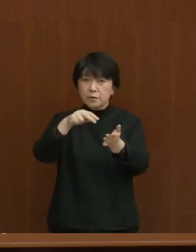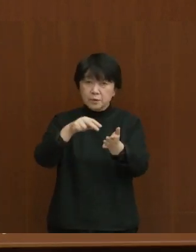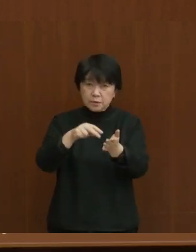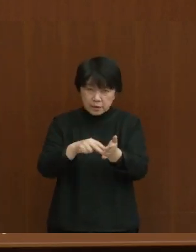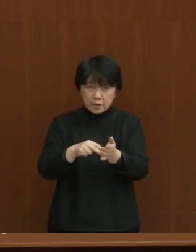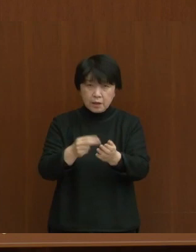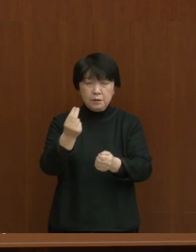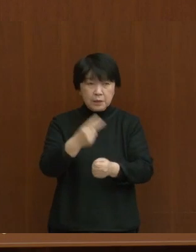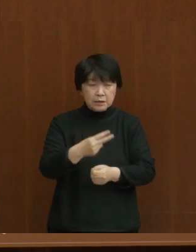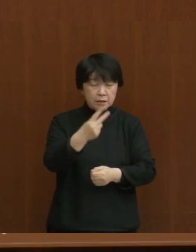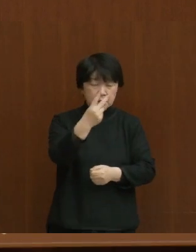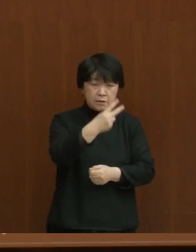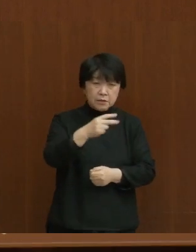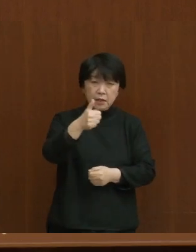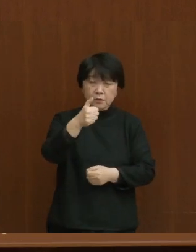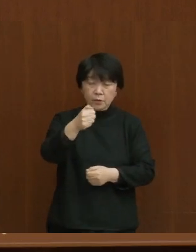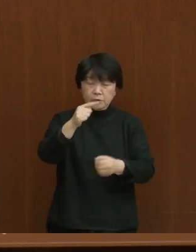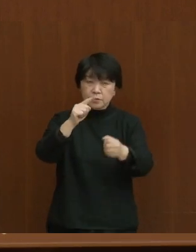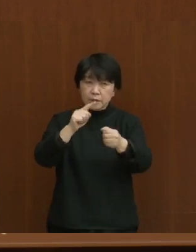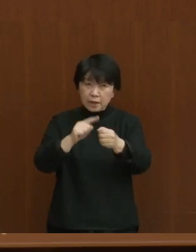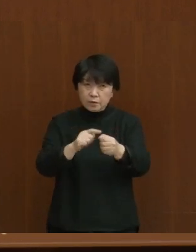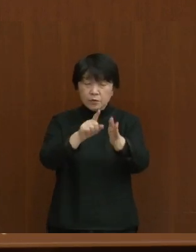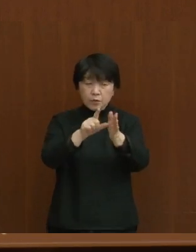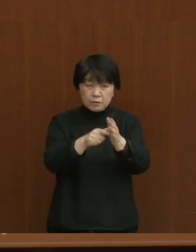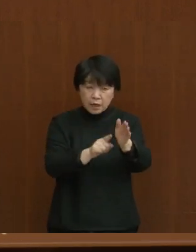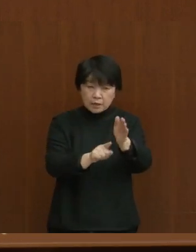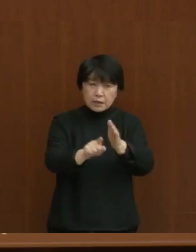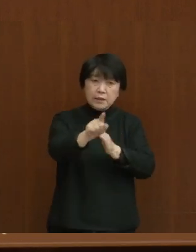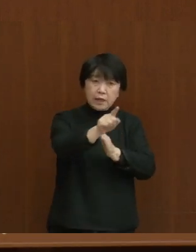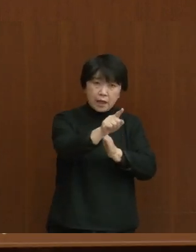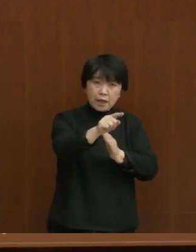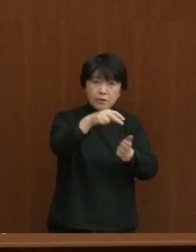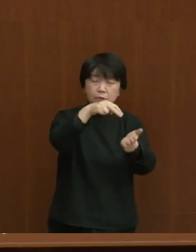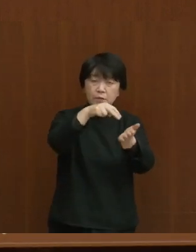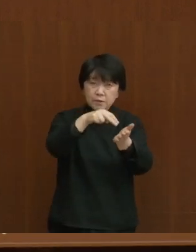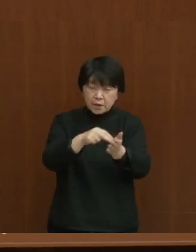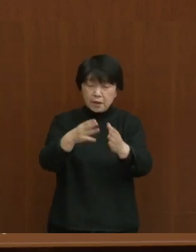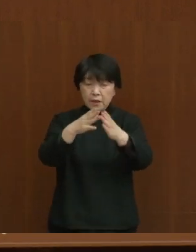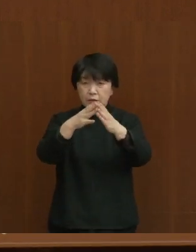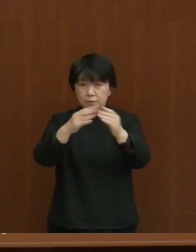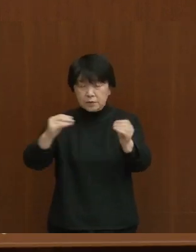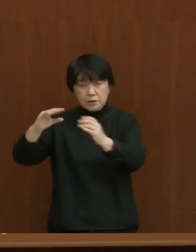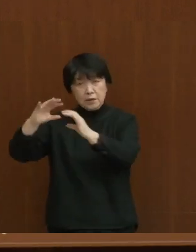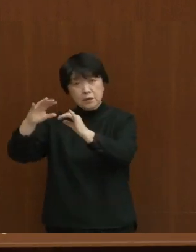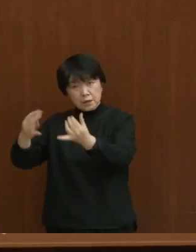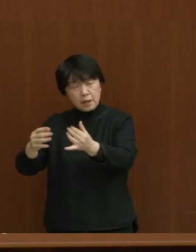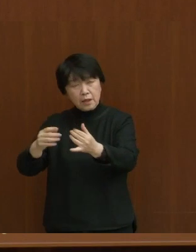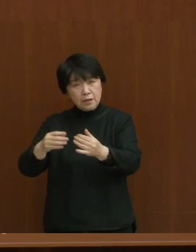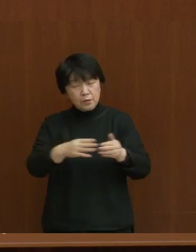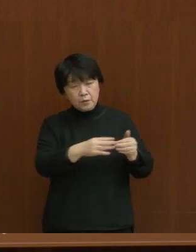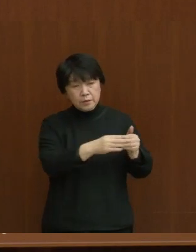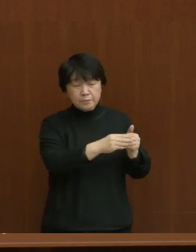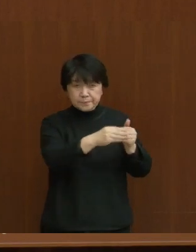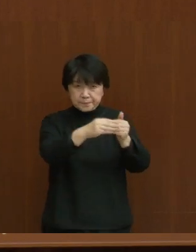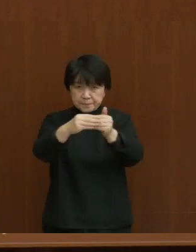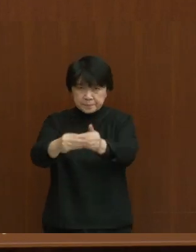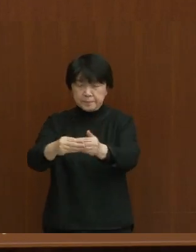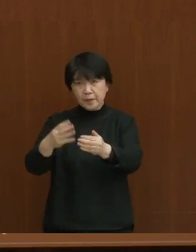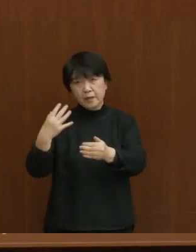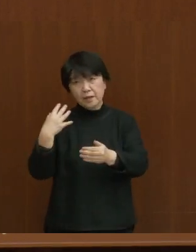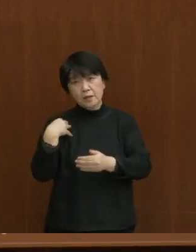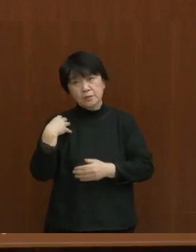2050年にはリーダーとして国の内外において社会を牽引している年代となります